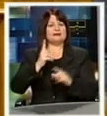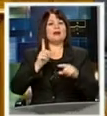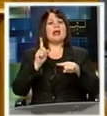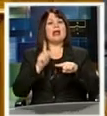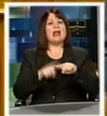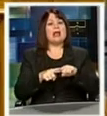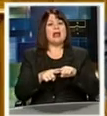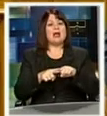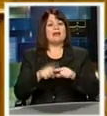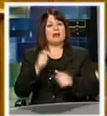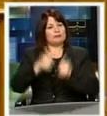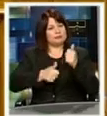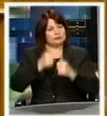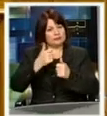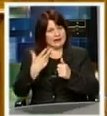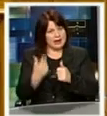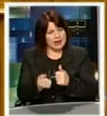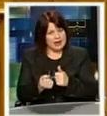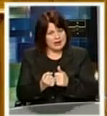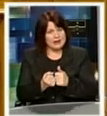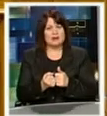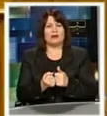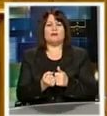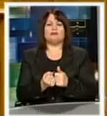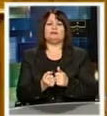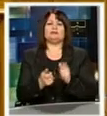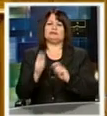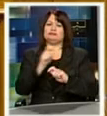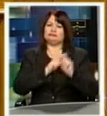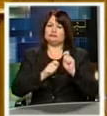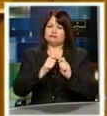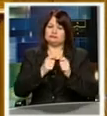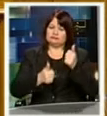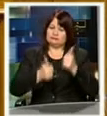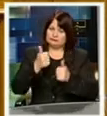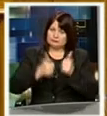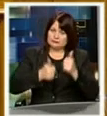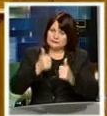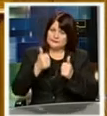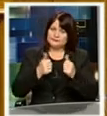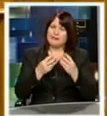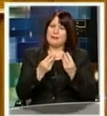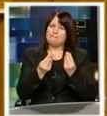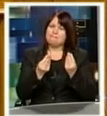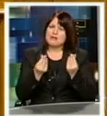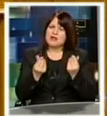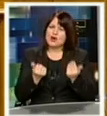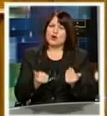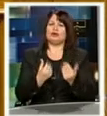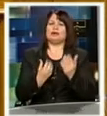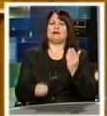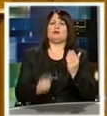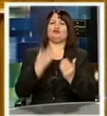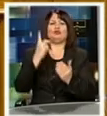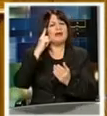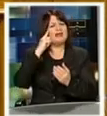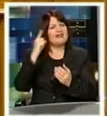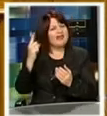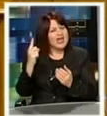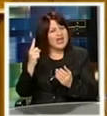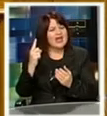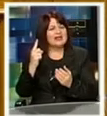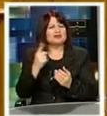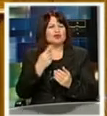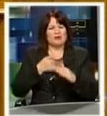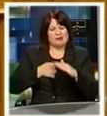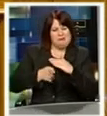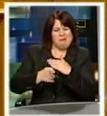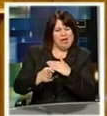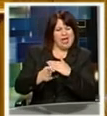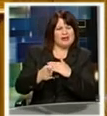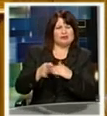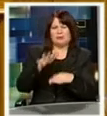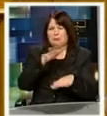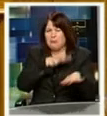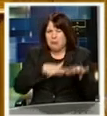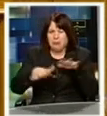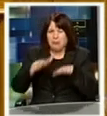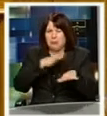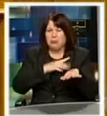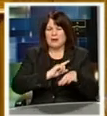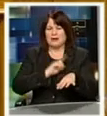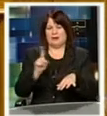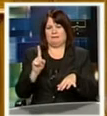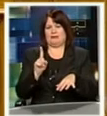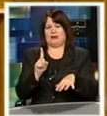δρόμο της ανταγωνιστικότητας, του δημιουργικού ανταγωνισμού, της ποιότητας, της καινοτομίας, χωρίς ρουσφέτη, διαπλοκή